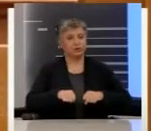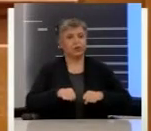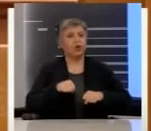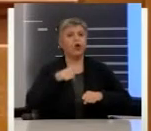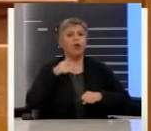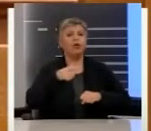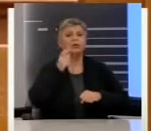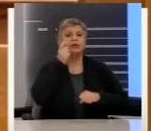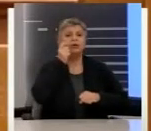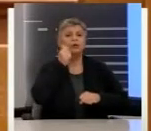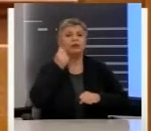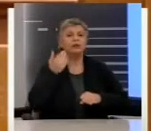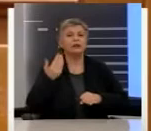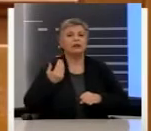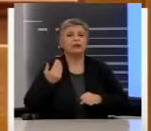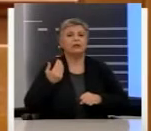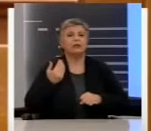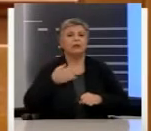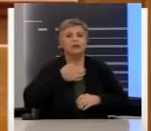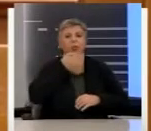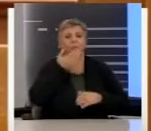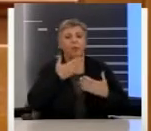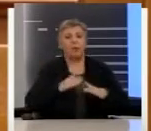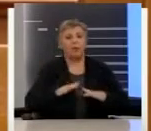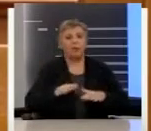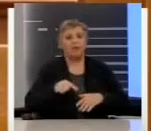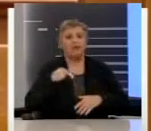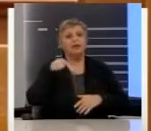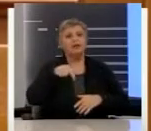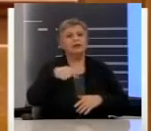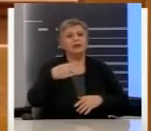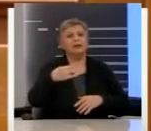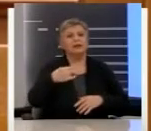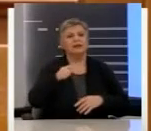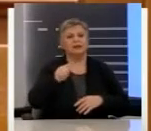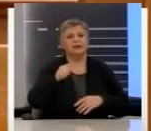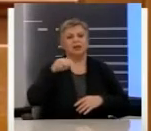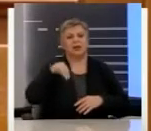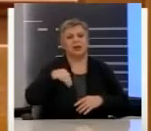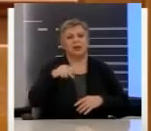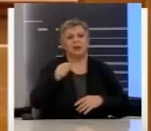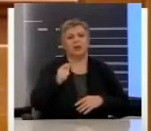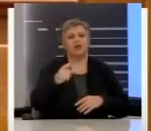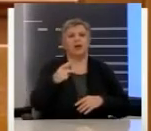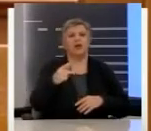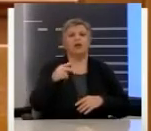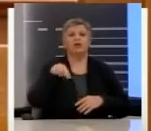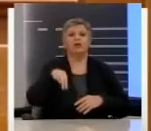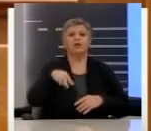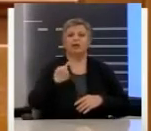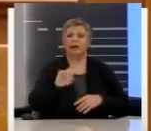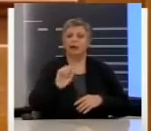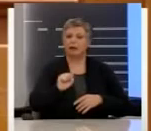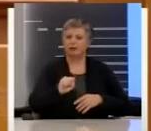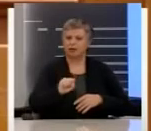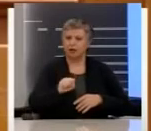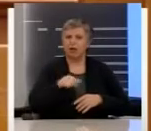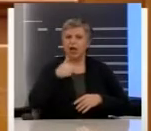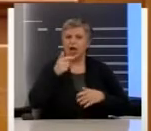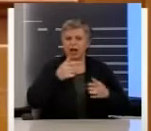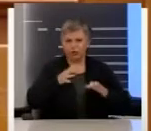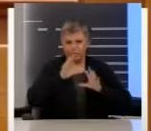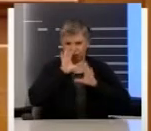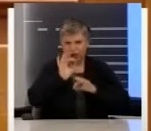που προηγήθηκε ότι όλος αυτός ο θόρυβος δεν αντιστοιχεί στην